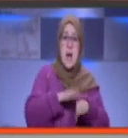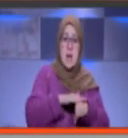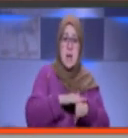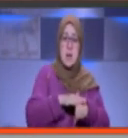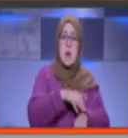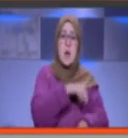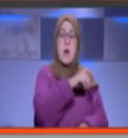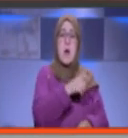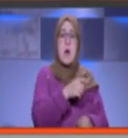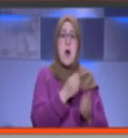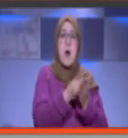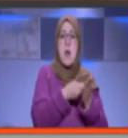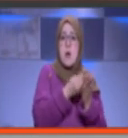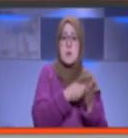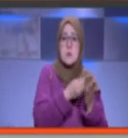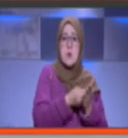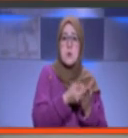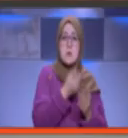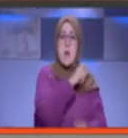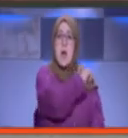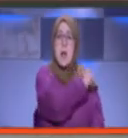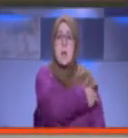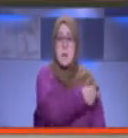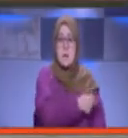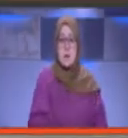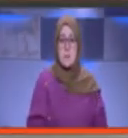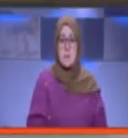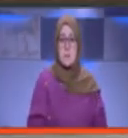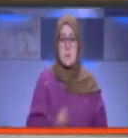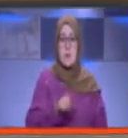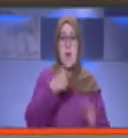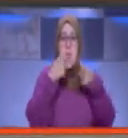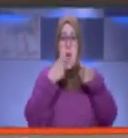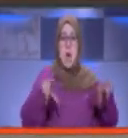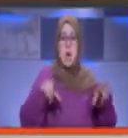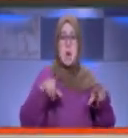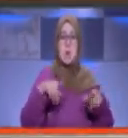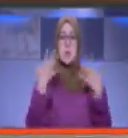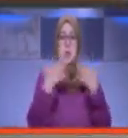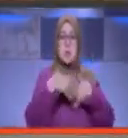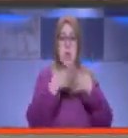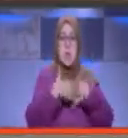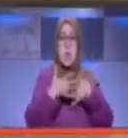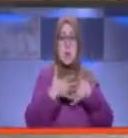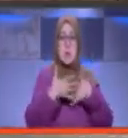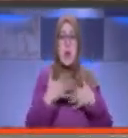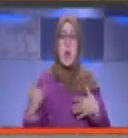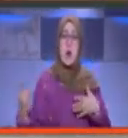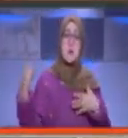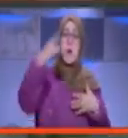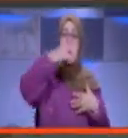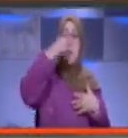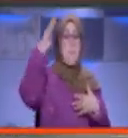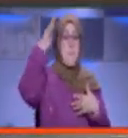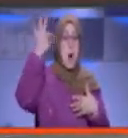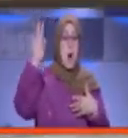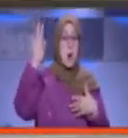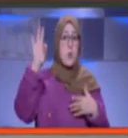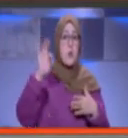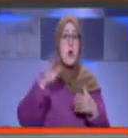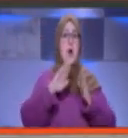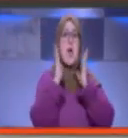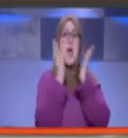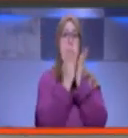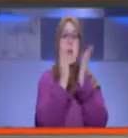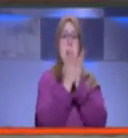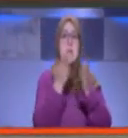مجموعة لوفتهانزا الألمانية للطيران إغلاق شركتها جيرمان وينجز التابعة للمجموعة بسبب أزمة تفشي فيروس